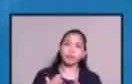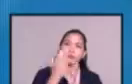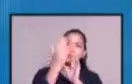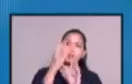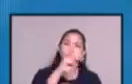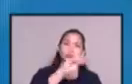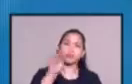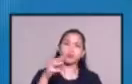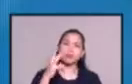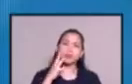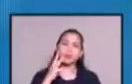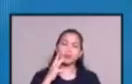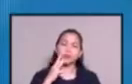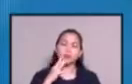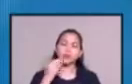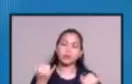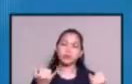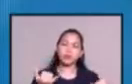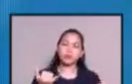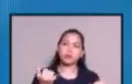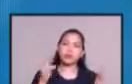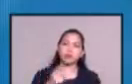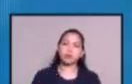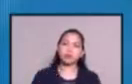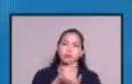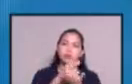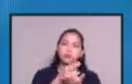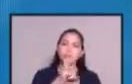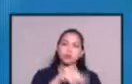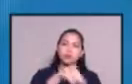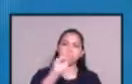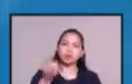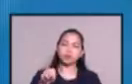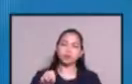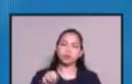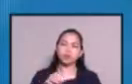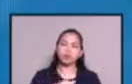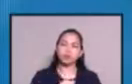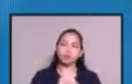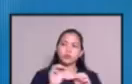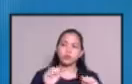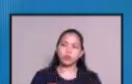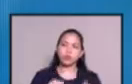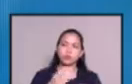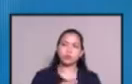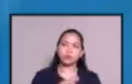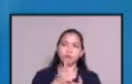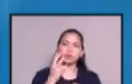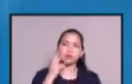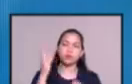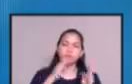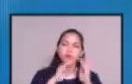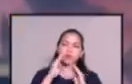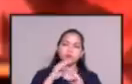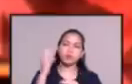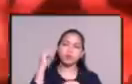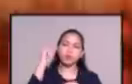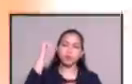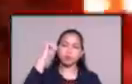Manila Water. Sa ngayon, tutulong na raw ang Maynilad para maibsan ang problema. Umaaksyon si Bim